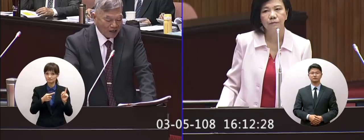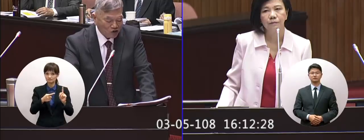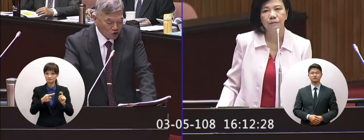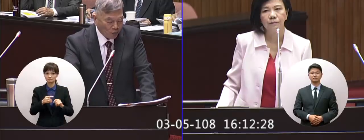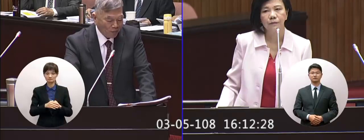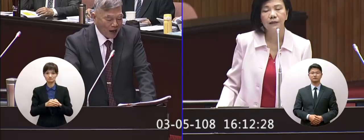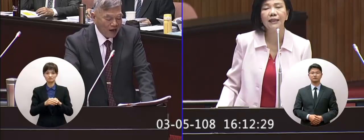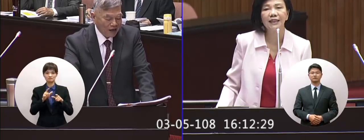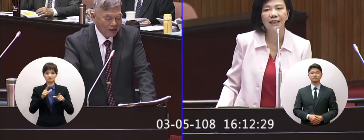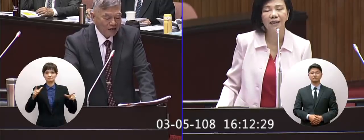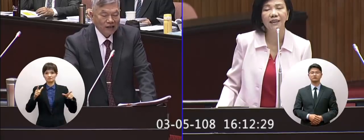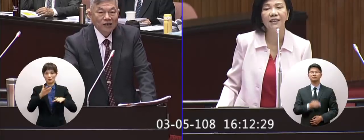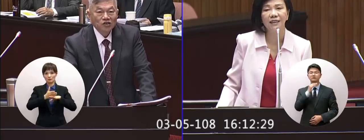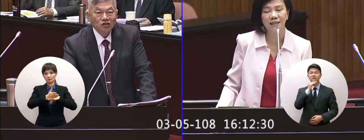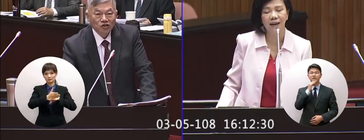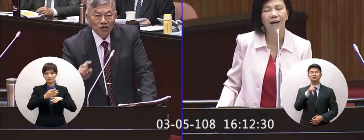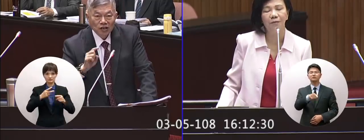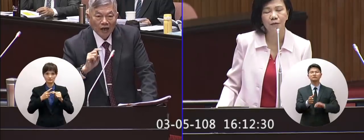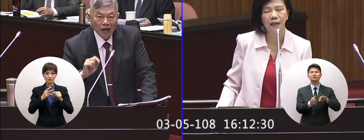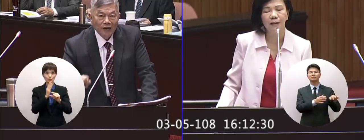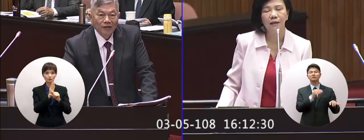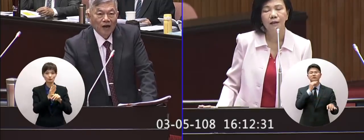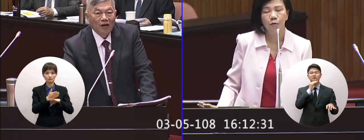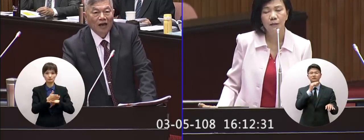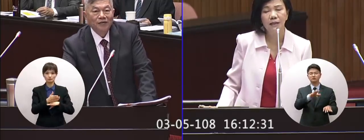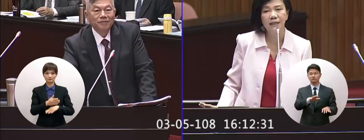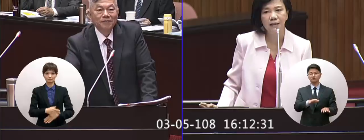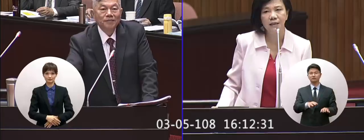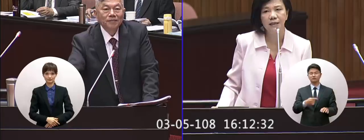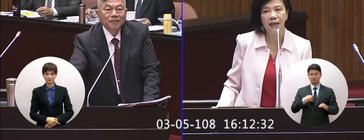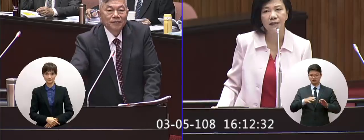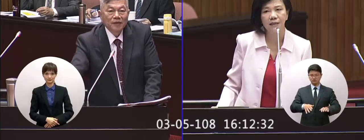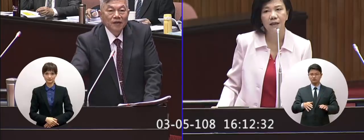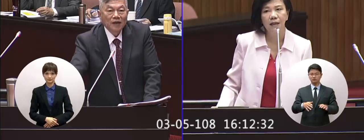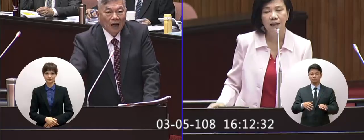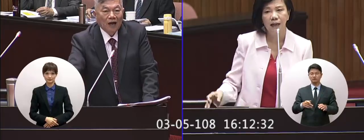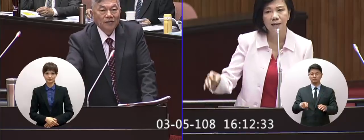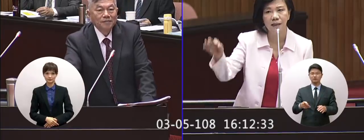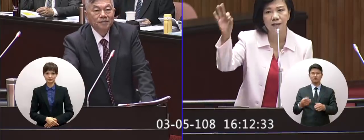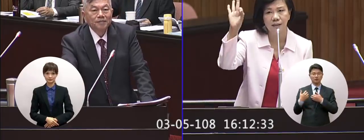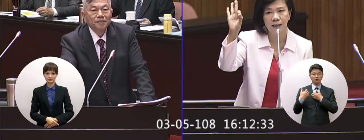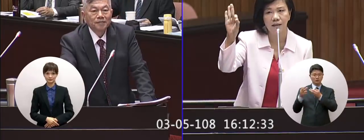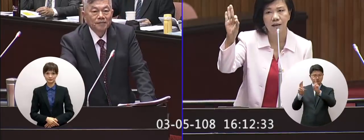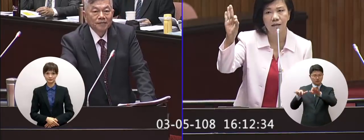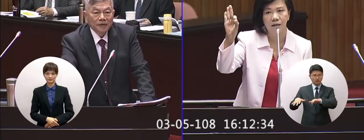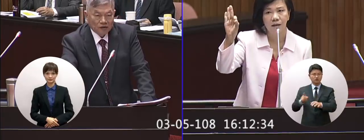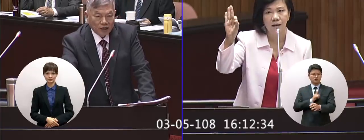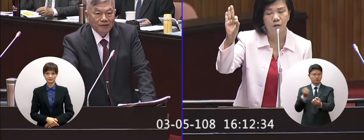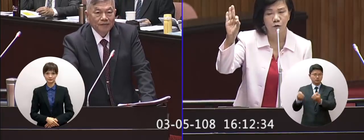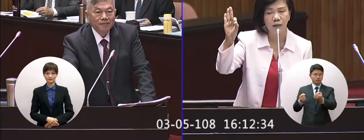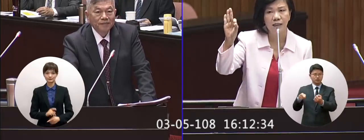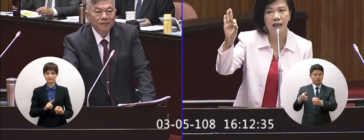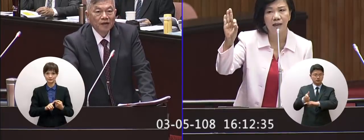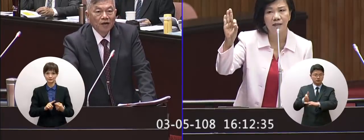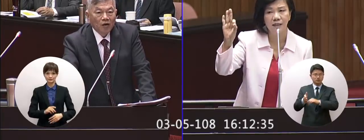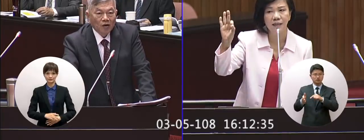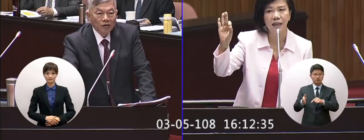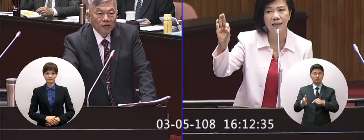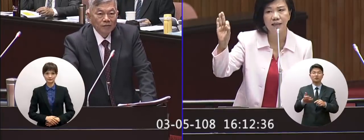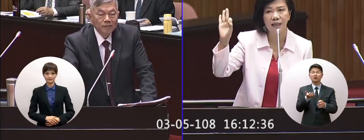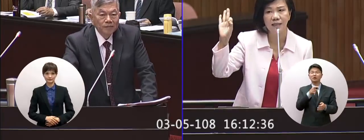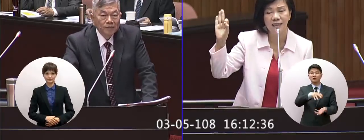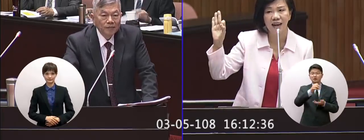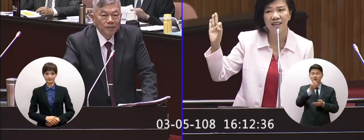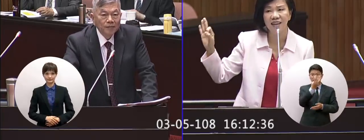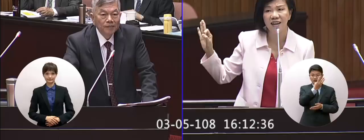大巴跟中巴。 那等一下，那个等一下，好，部长， 好， 我们先讲自驾车。你刚刚讲了三点， 对， 就跟你讲，人